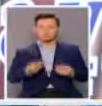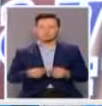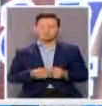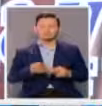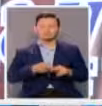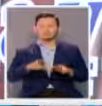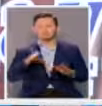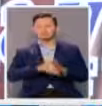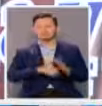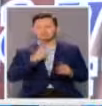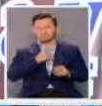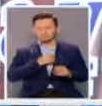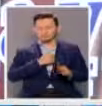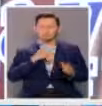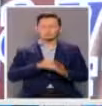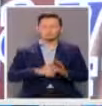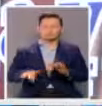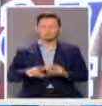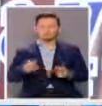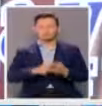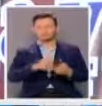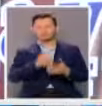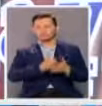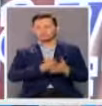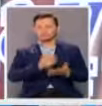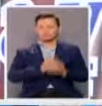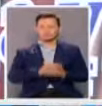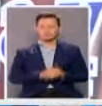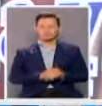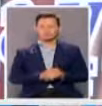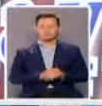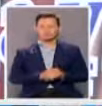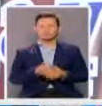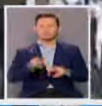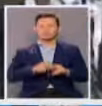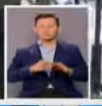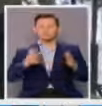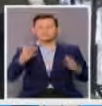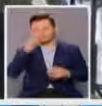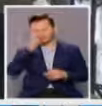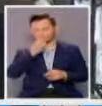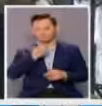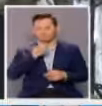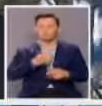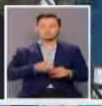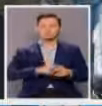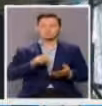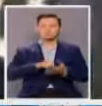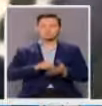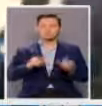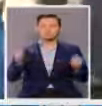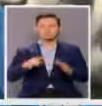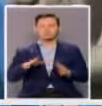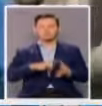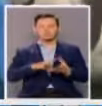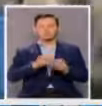оның ішіне біздер ауған соғыс ардагерлерін де қосып марапаттап жатады. Оған үлкен-үлкен рахмет. Ардагерлер мен акционерлік қоғам